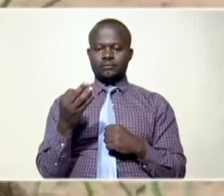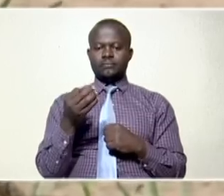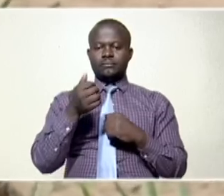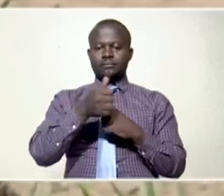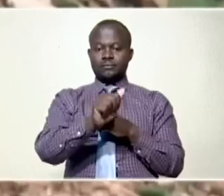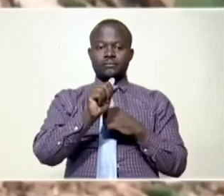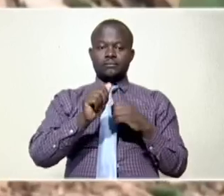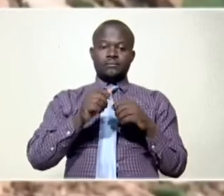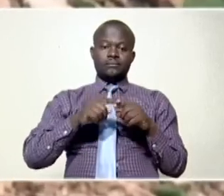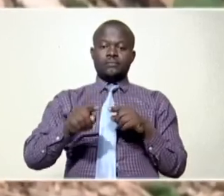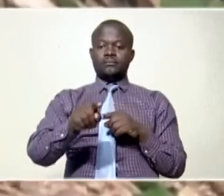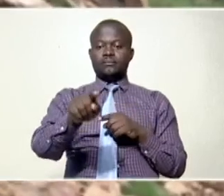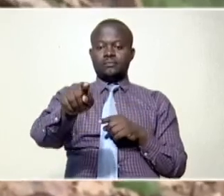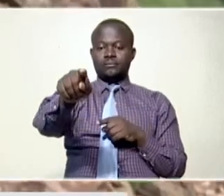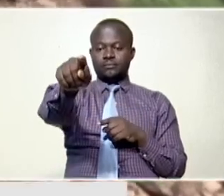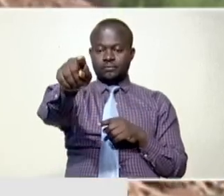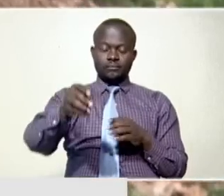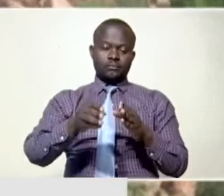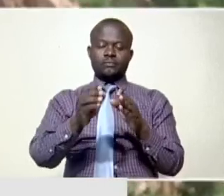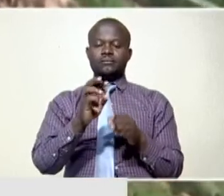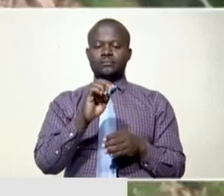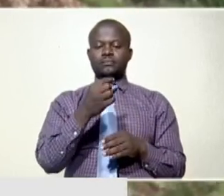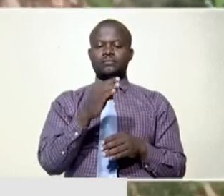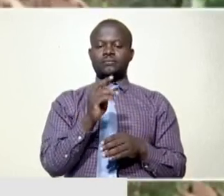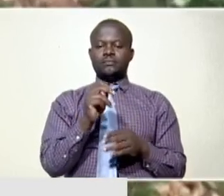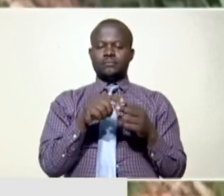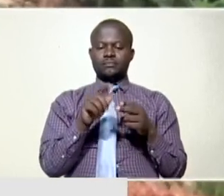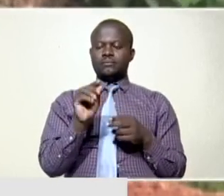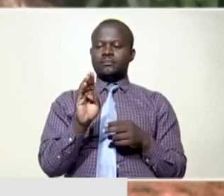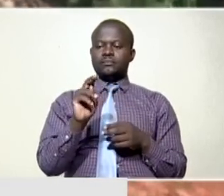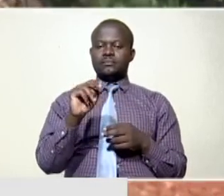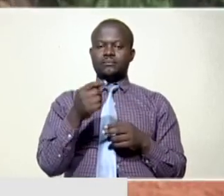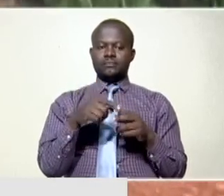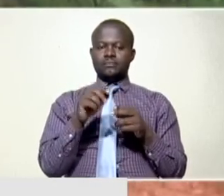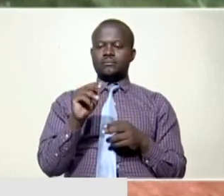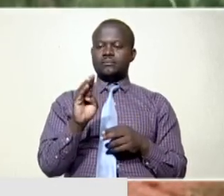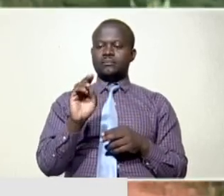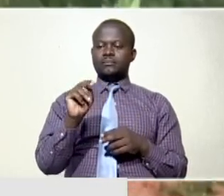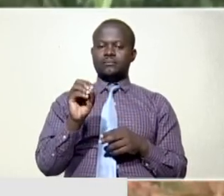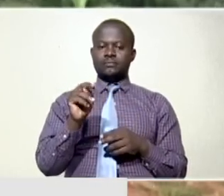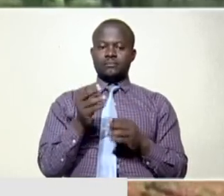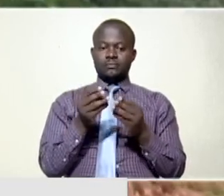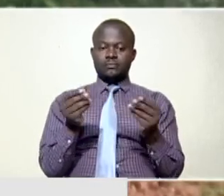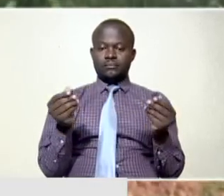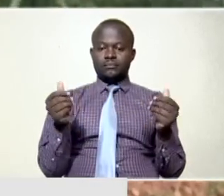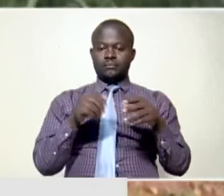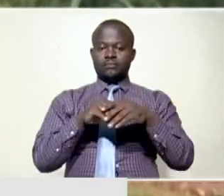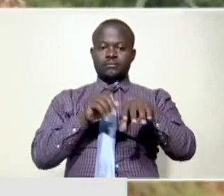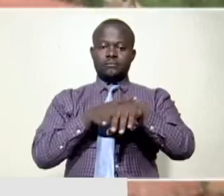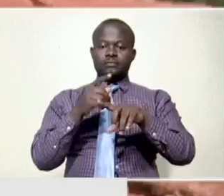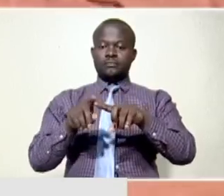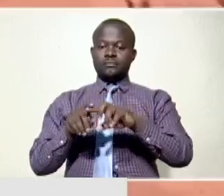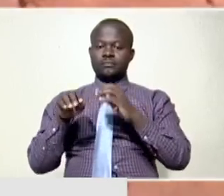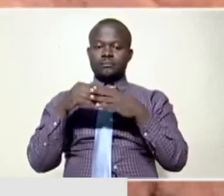nibwo burebure bw'umuhanda uhuza imirenge ya Rugenda bari Kibango na Nyabinoni ukunze kwangizwa n'inkangu mu bihe bitandukanye.